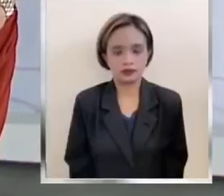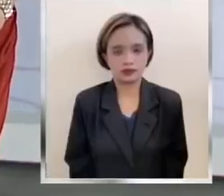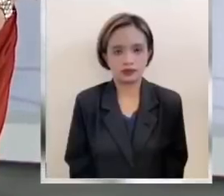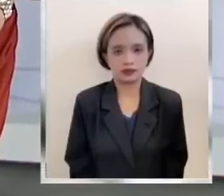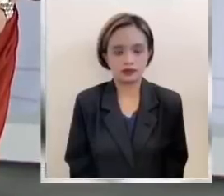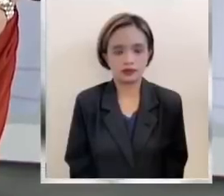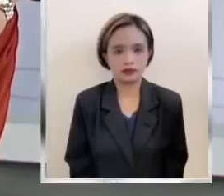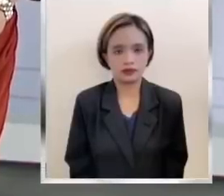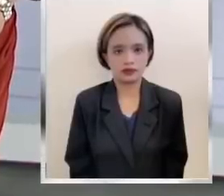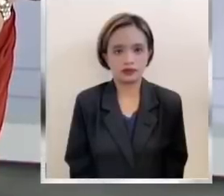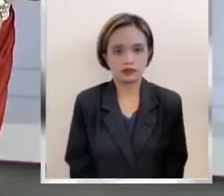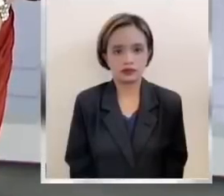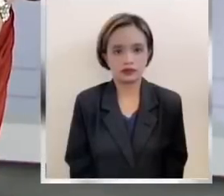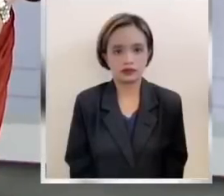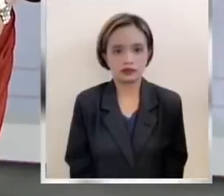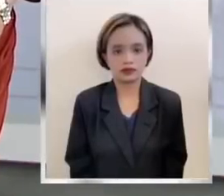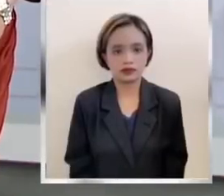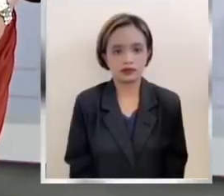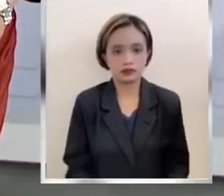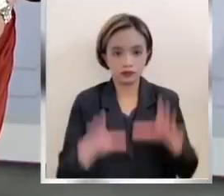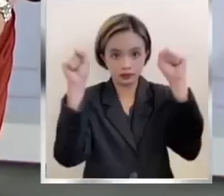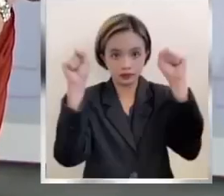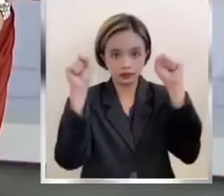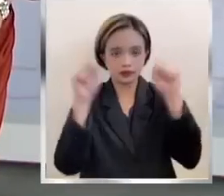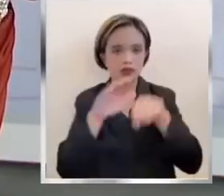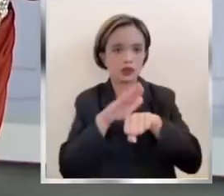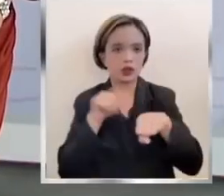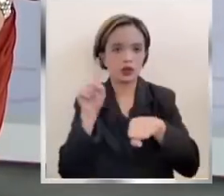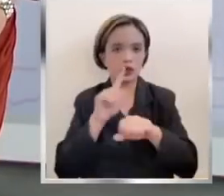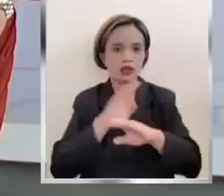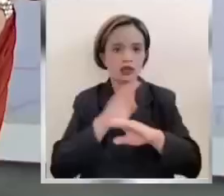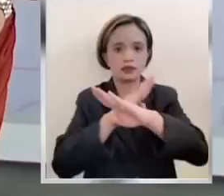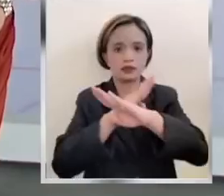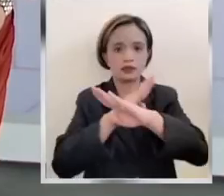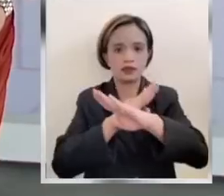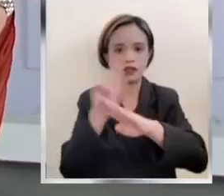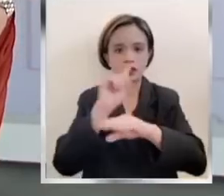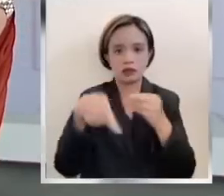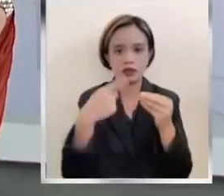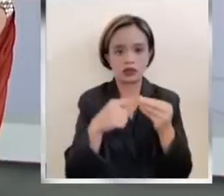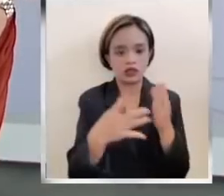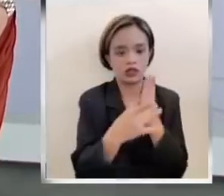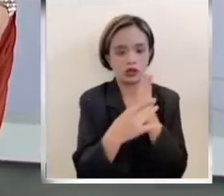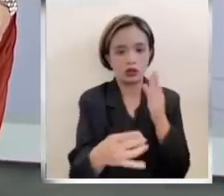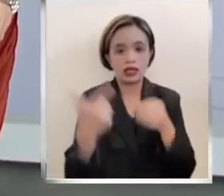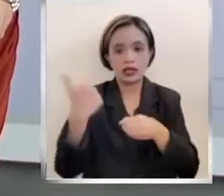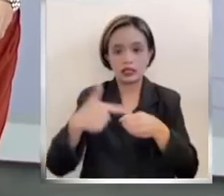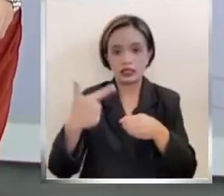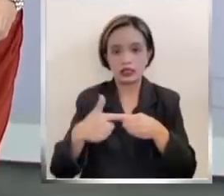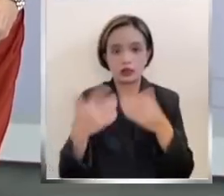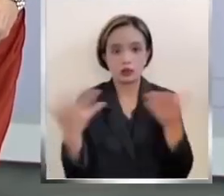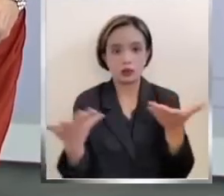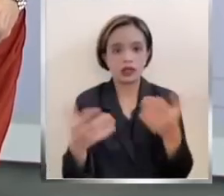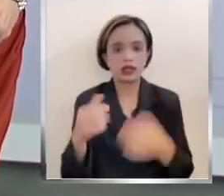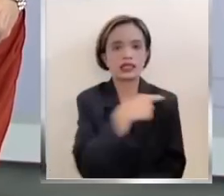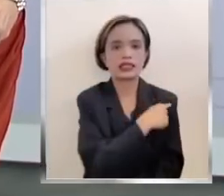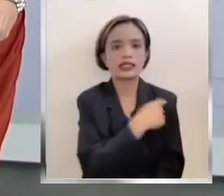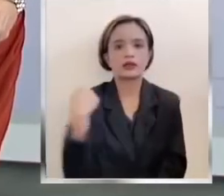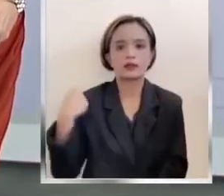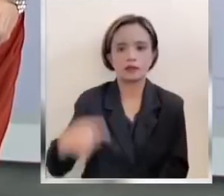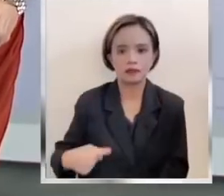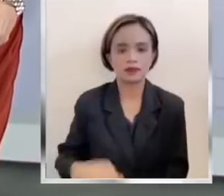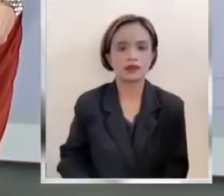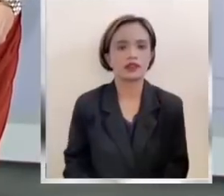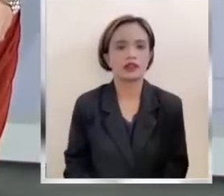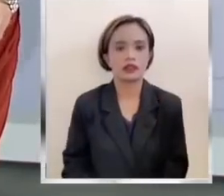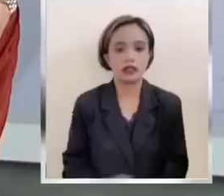Tinawag ng Pangulo na hadlang sa joint exploration ng oil at gas sa South China Sea ang pag-angkin ng China sa